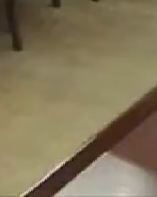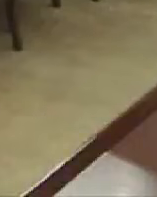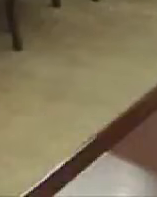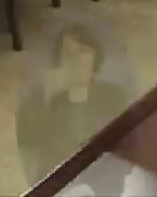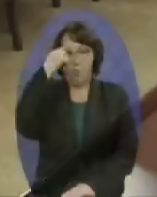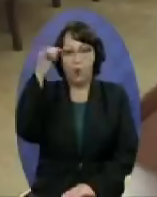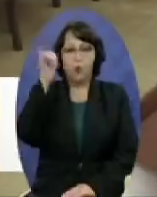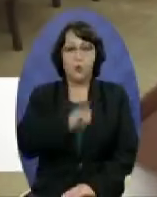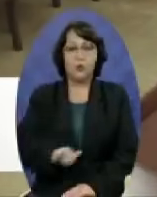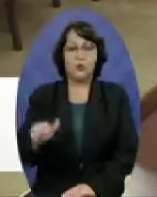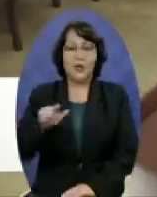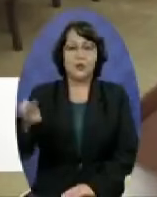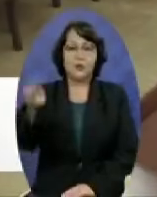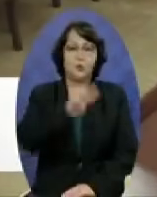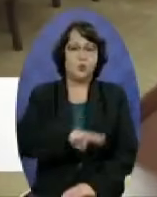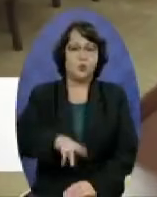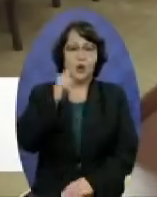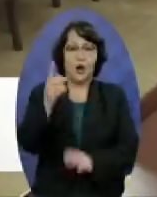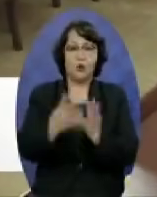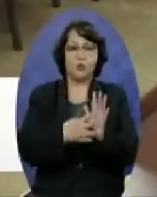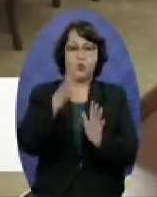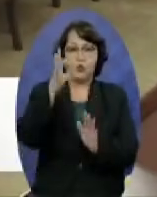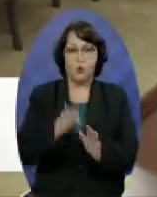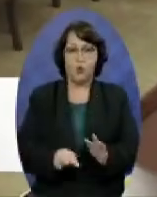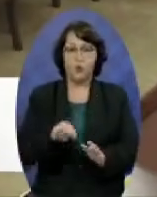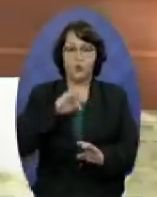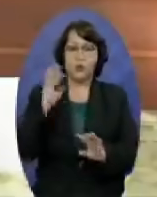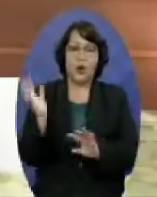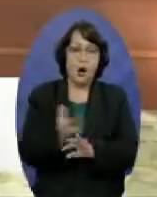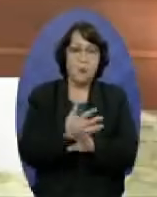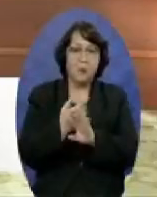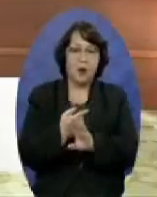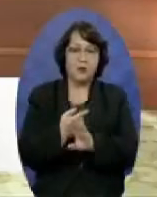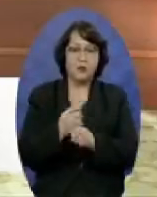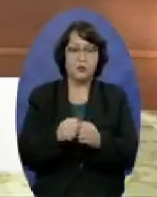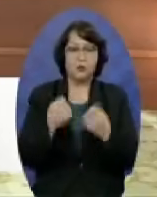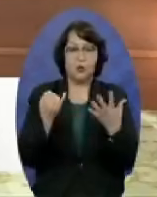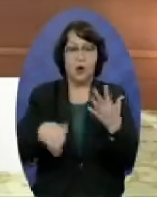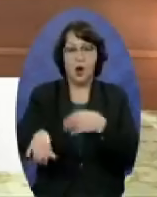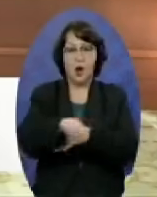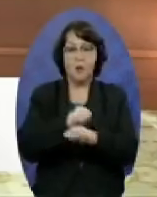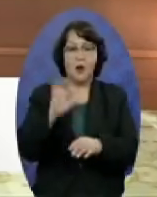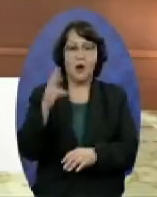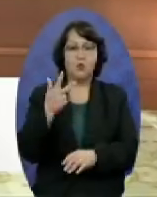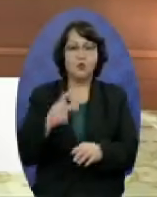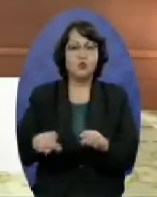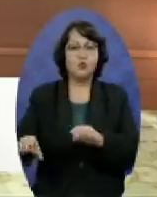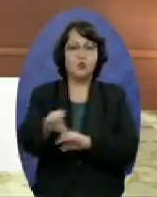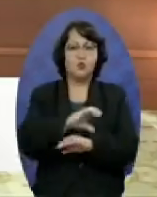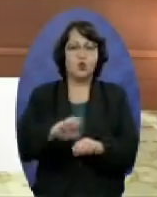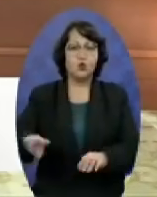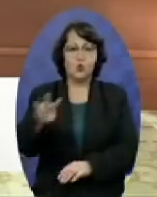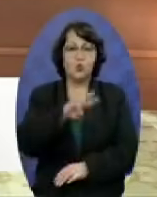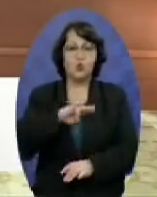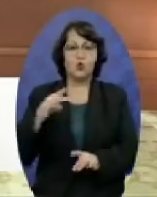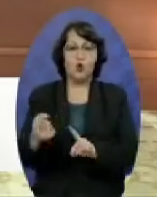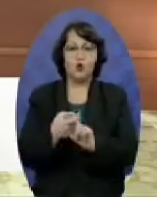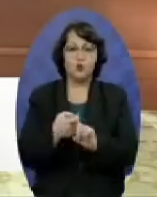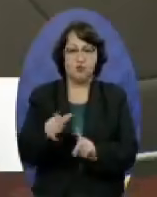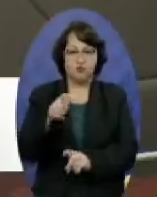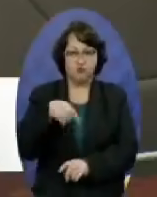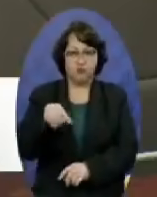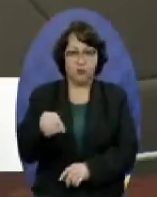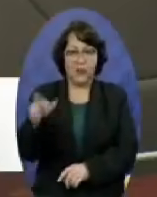Манай улс нийт газар нутгийнхаа 19% тусгай хамгаалалтанд авсан. Харин 6 аймгийн 13 сумын нутаг дэвсгэрийг хамарч байгаа эдгээр